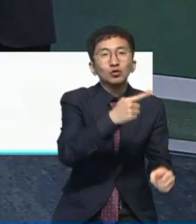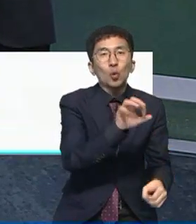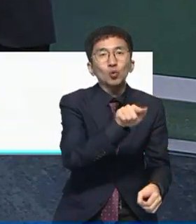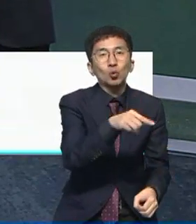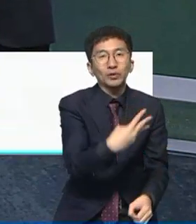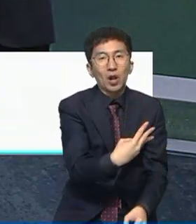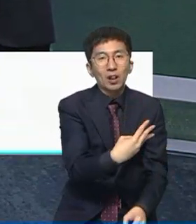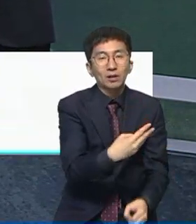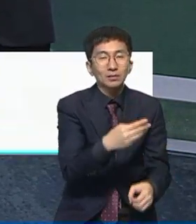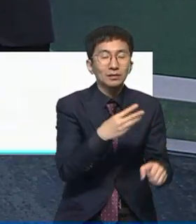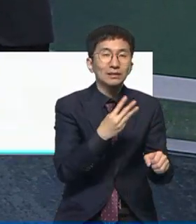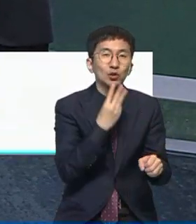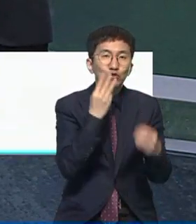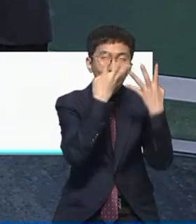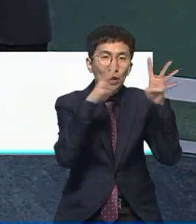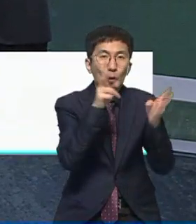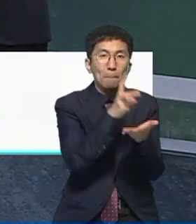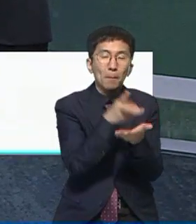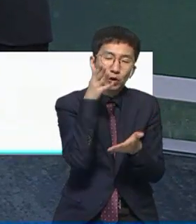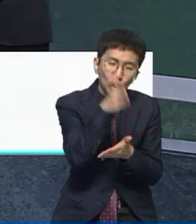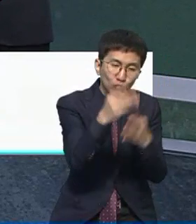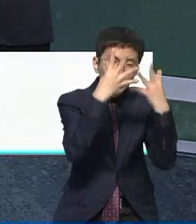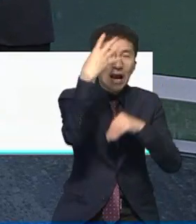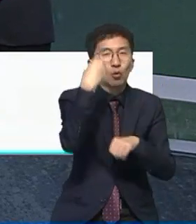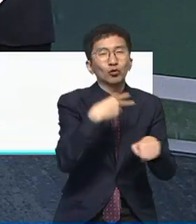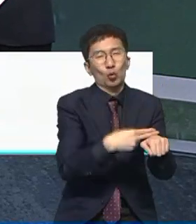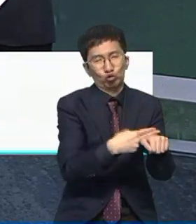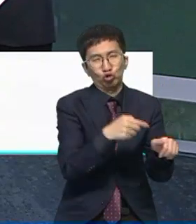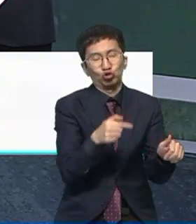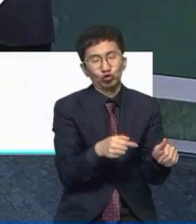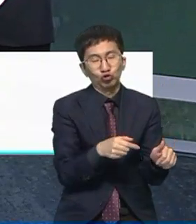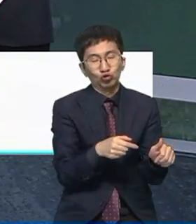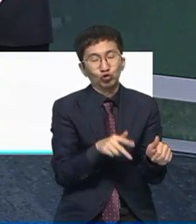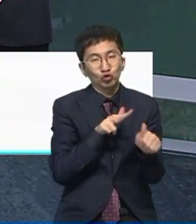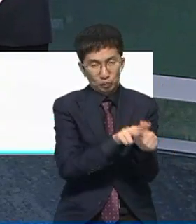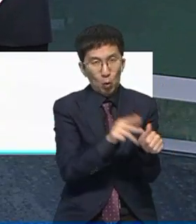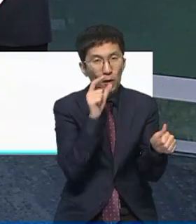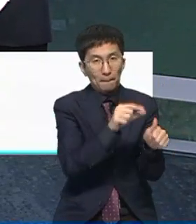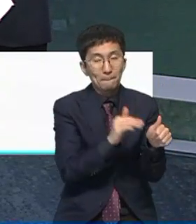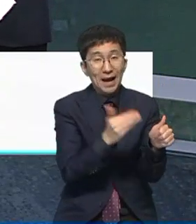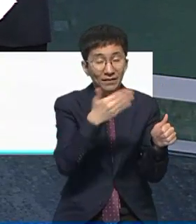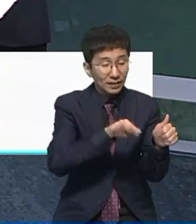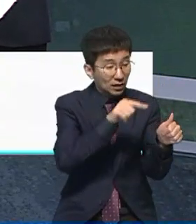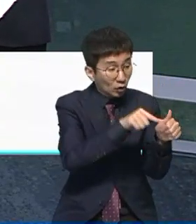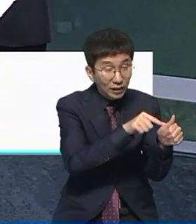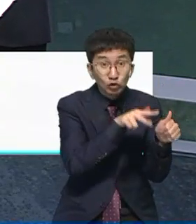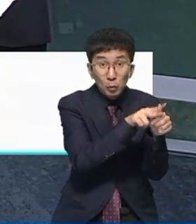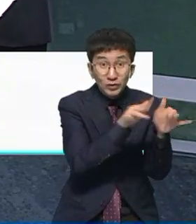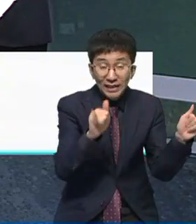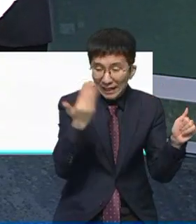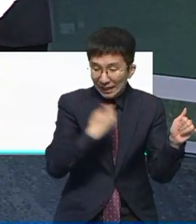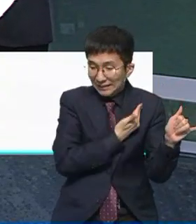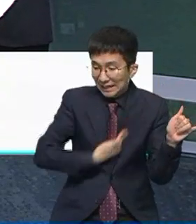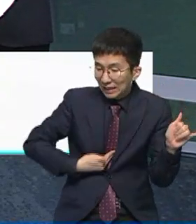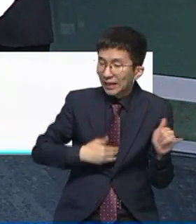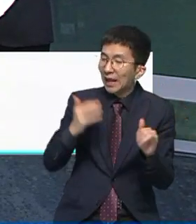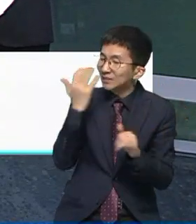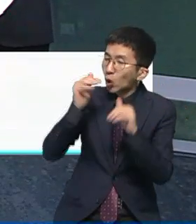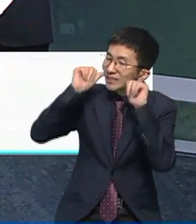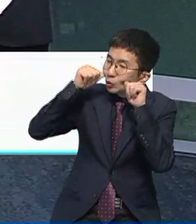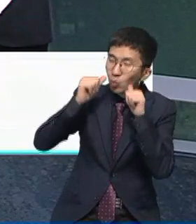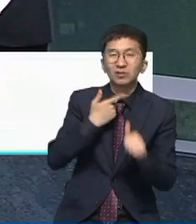교수가 지명 됐습니다 그런데 소보 자가 악화 거 제자에게 성희롱 발언을 한 걸로 알려져서